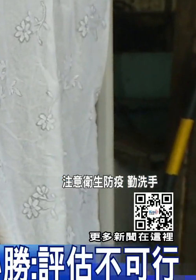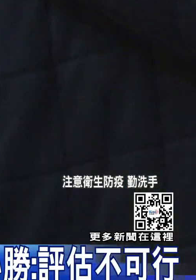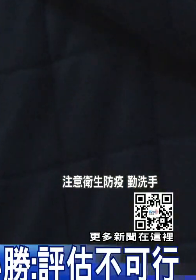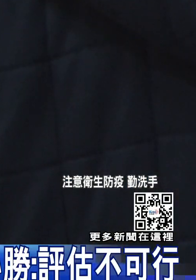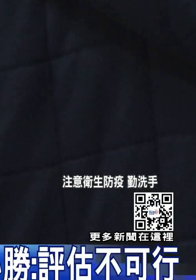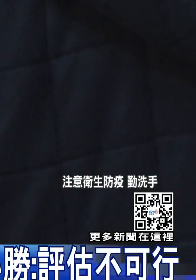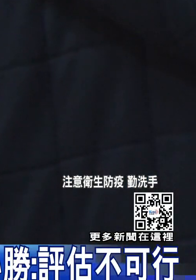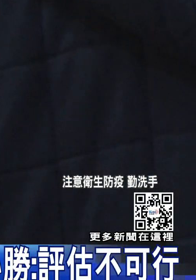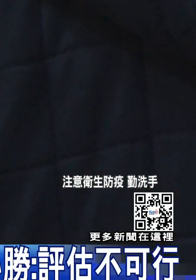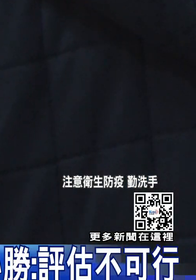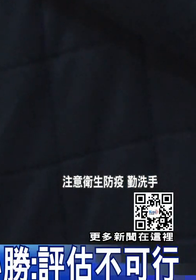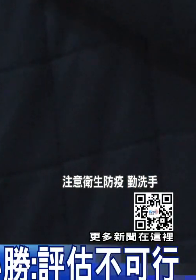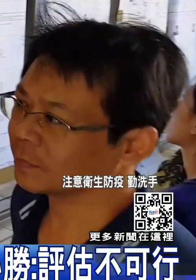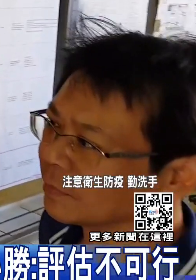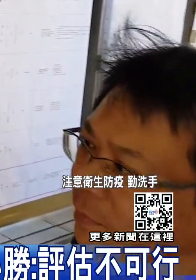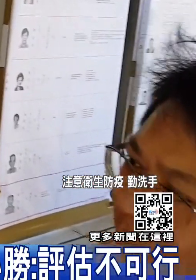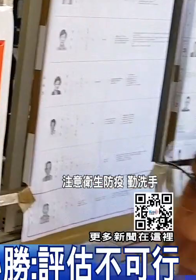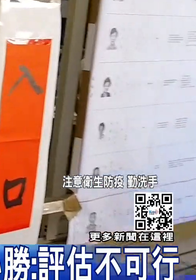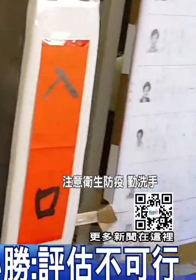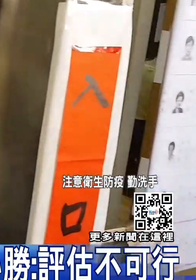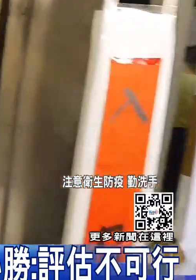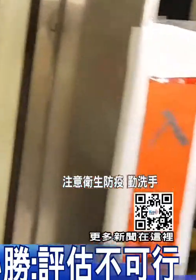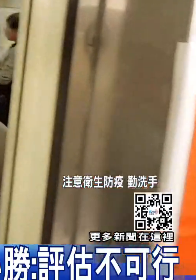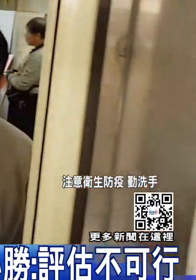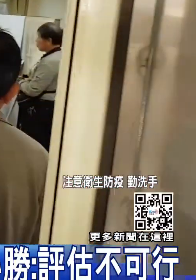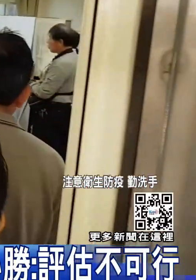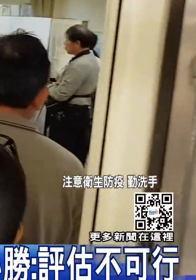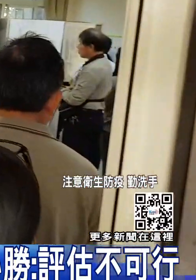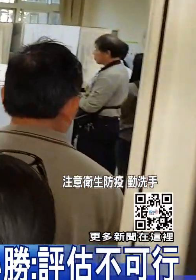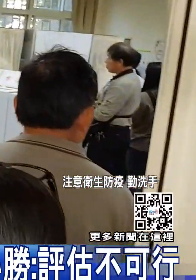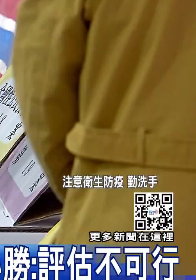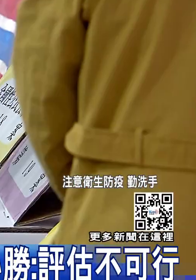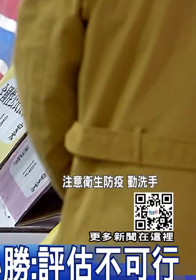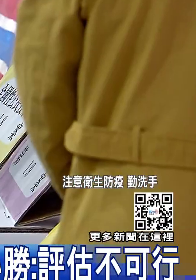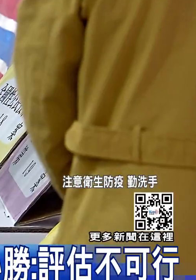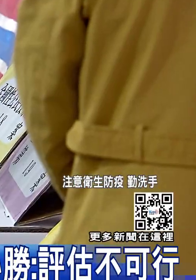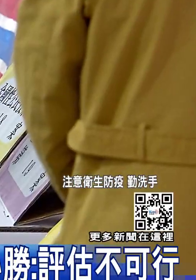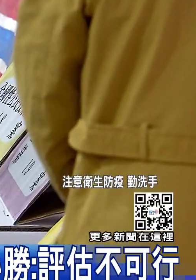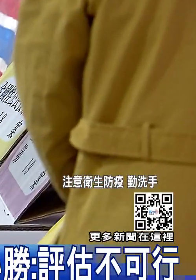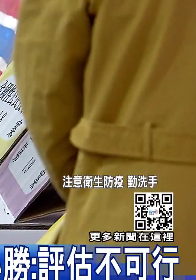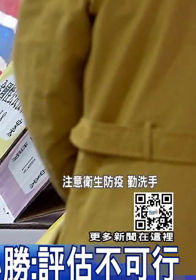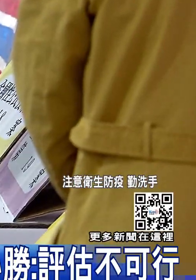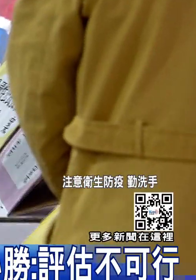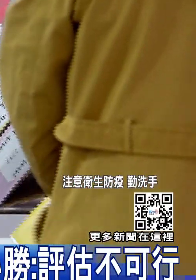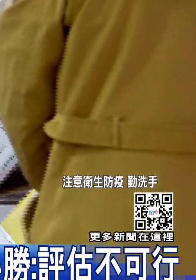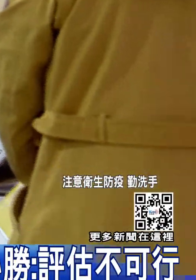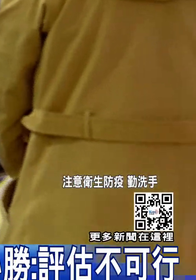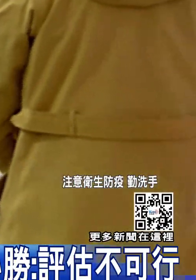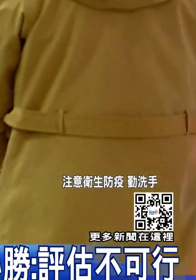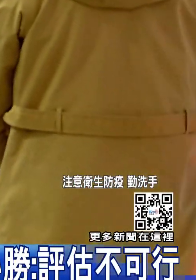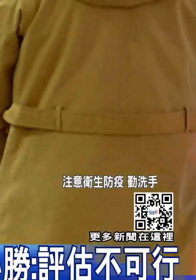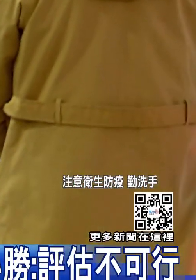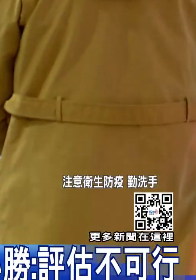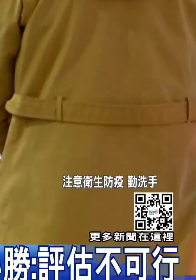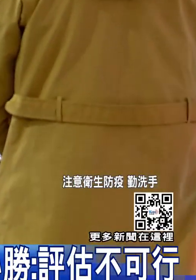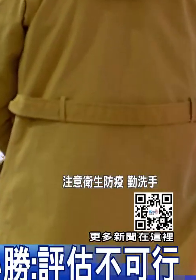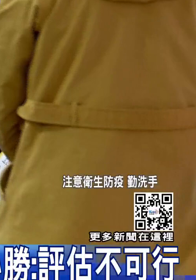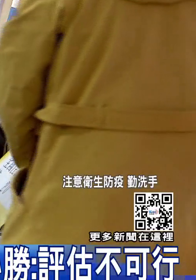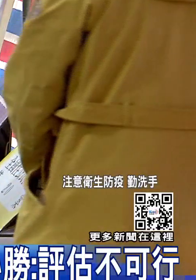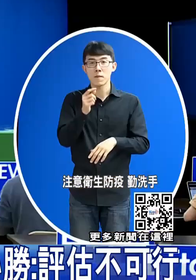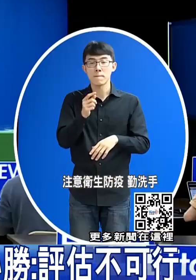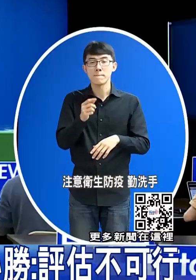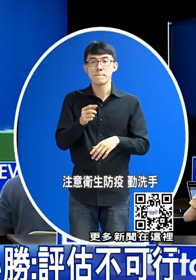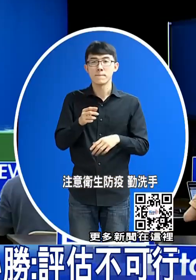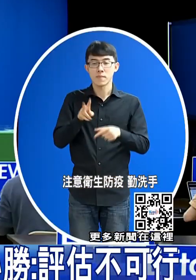讨论过中研院院士陈培哲提出的确诊者穿隔离衣投票，如果禁止投票恐怕违宪，但指挥中心认为不